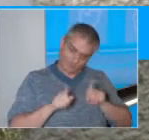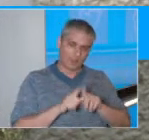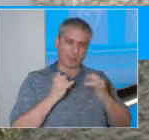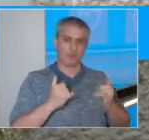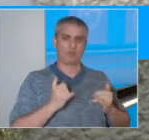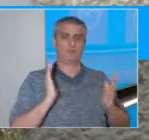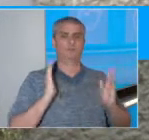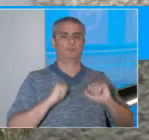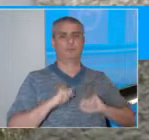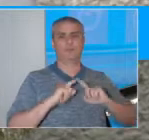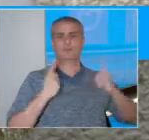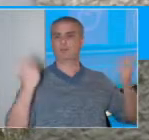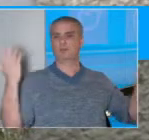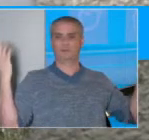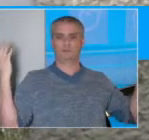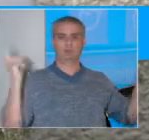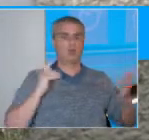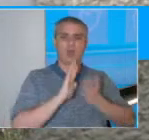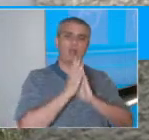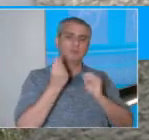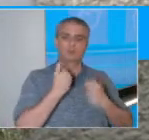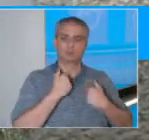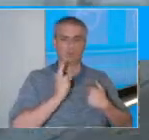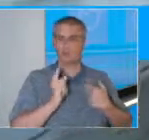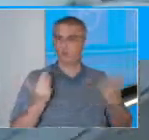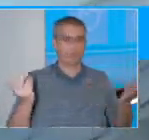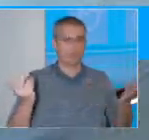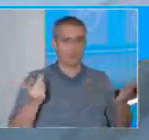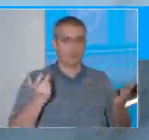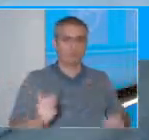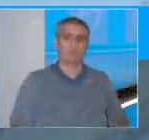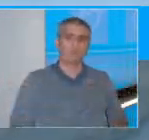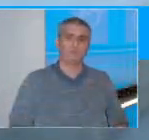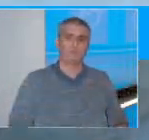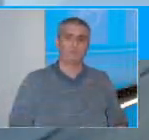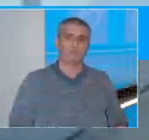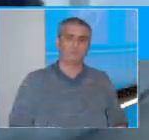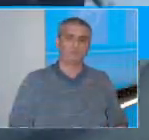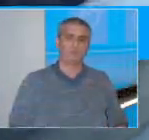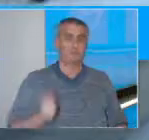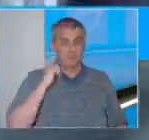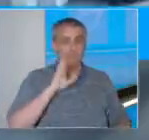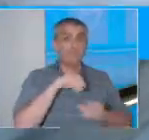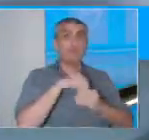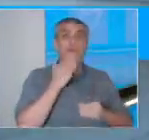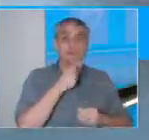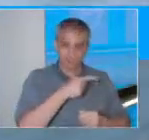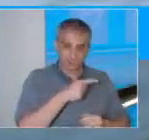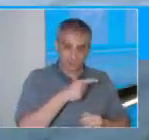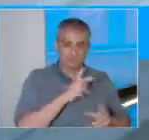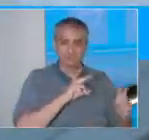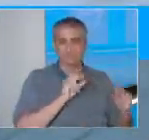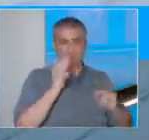אחרת לקהלים אחרים, לא פתאום הפכנו למשהו שאנחנו לא התחפכנו למה שאנחנו לא, ואני חושב שגם הבוחר הישראלי והאזרחים